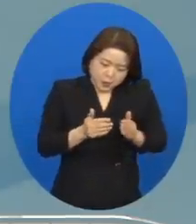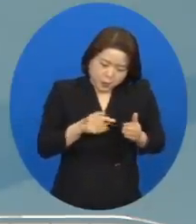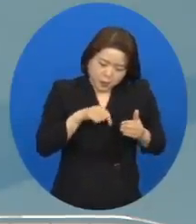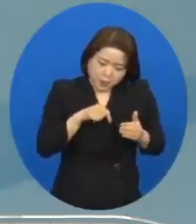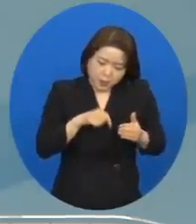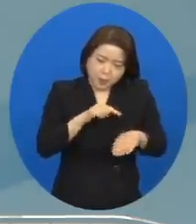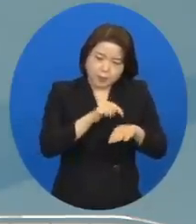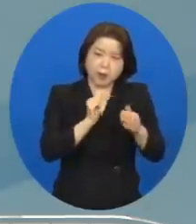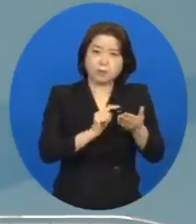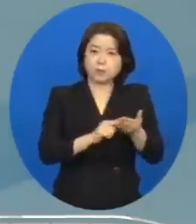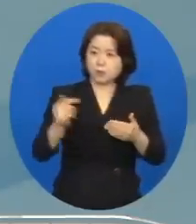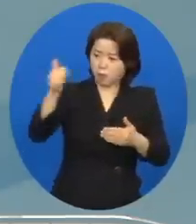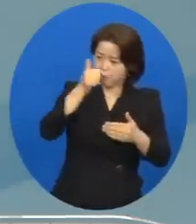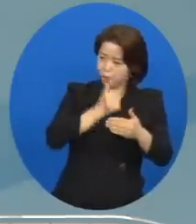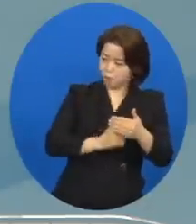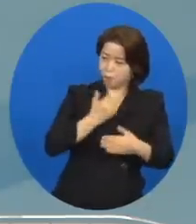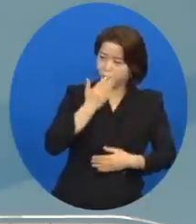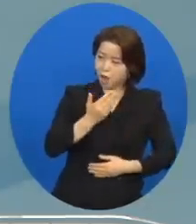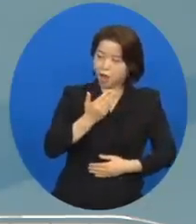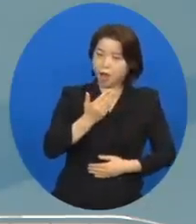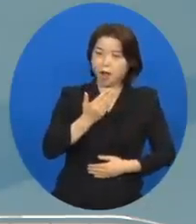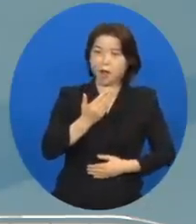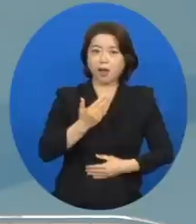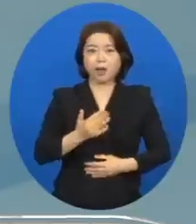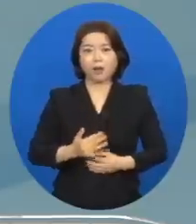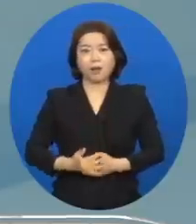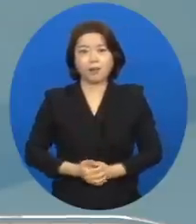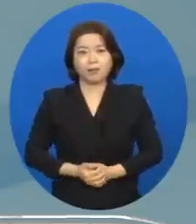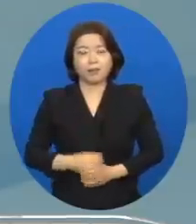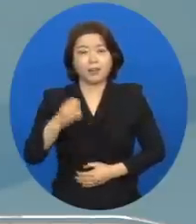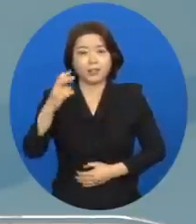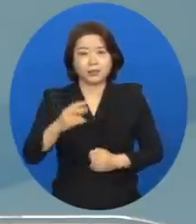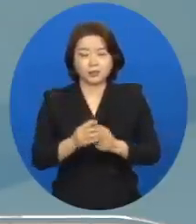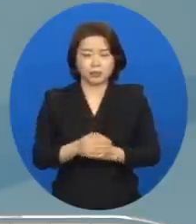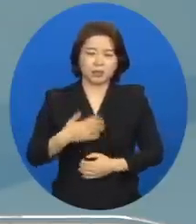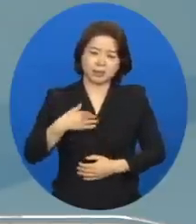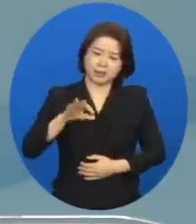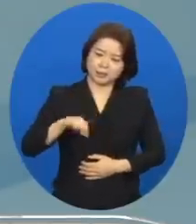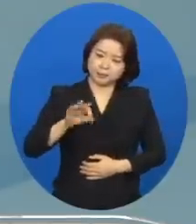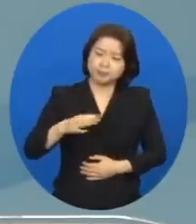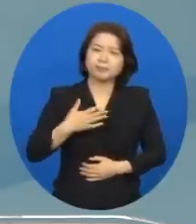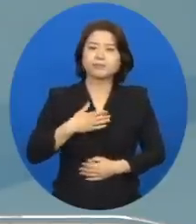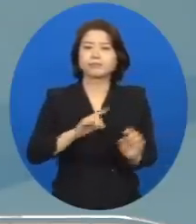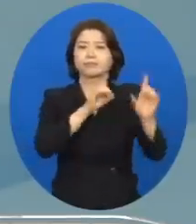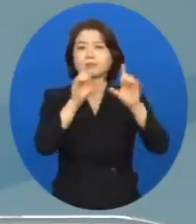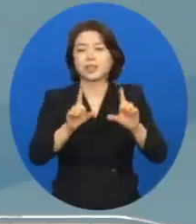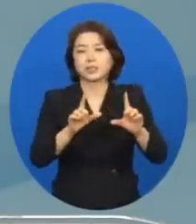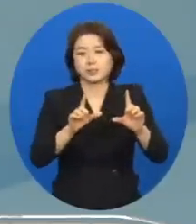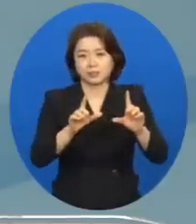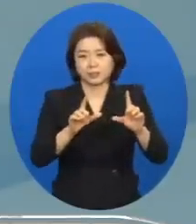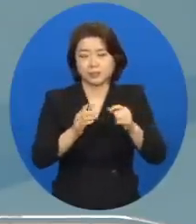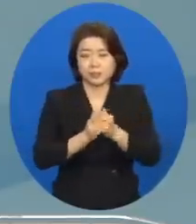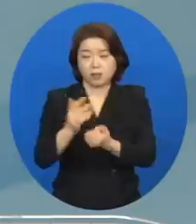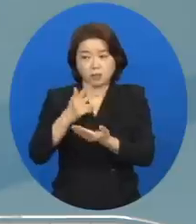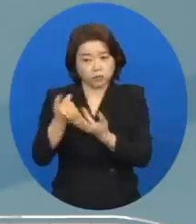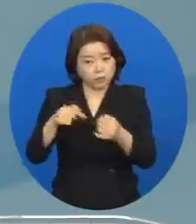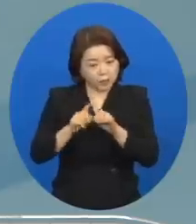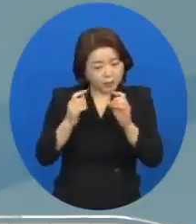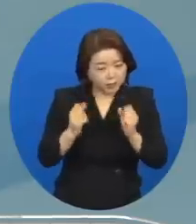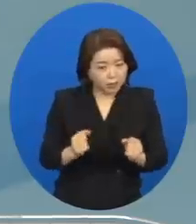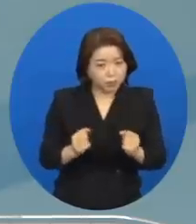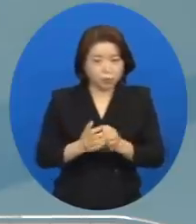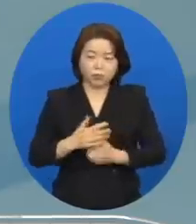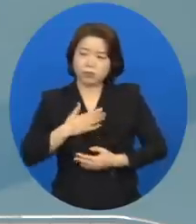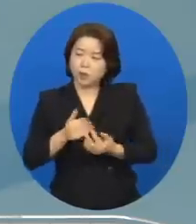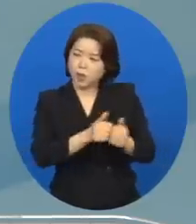속에 와 계실 수 있겠습니까? 그리고 보잘것없는 제 삶 속에 주님이 함께 계시고